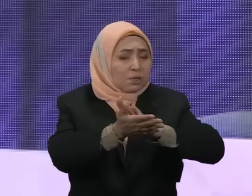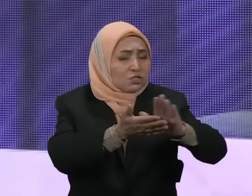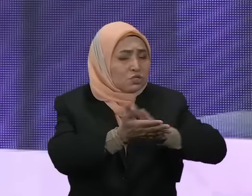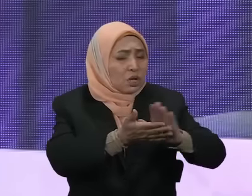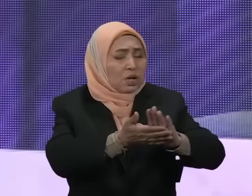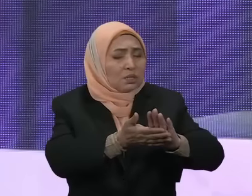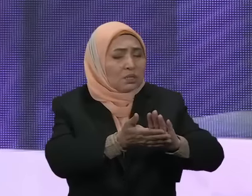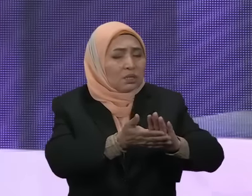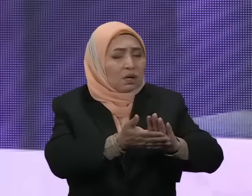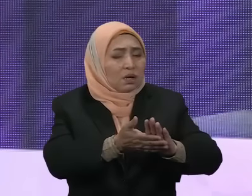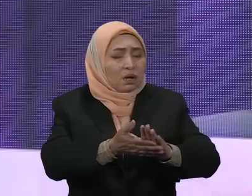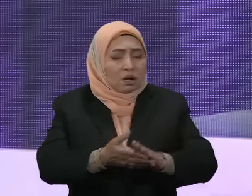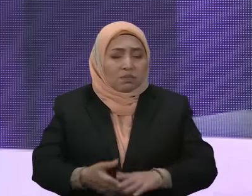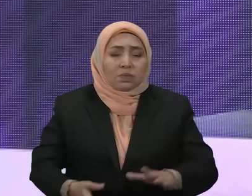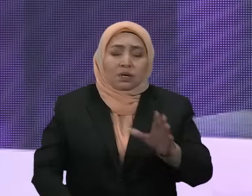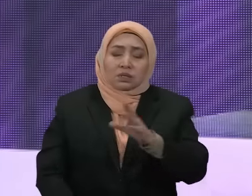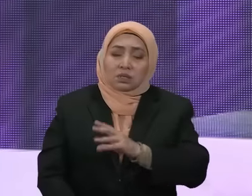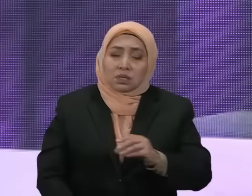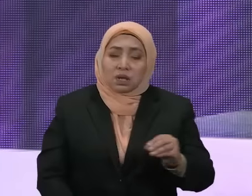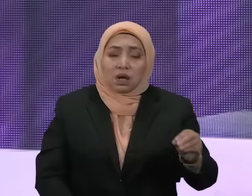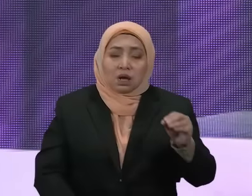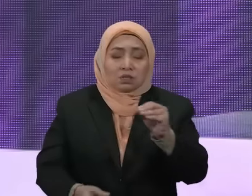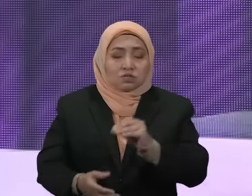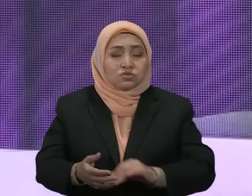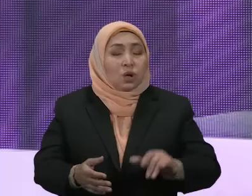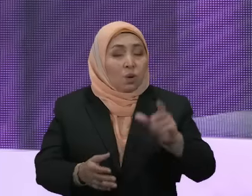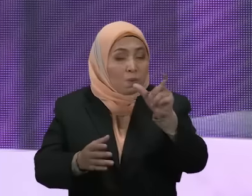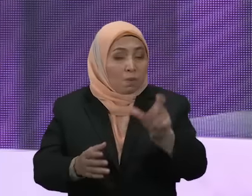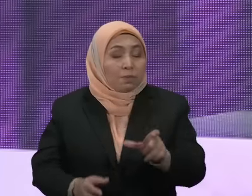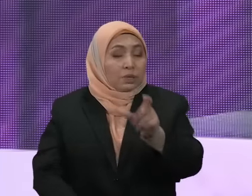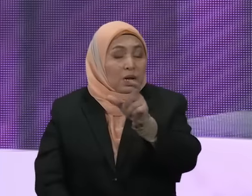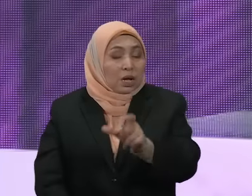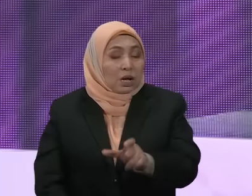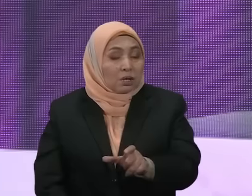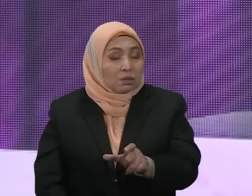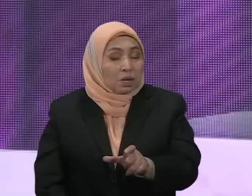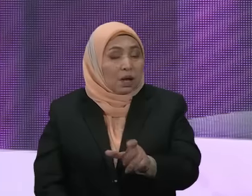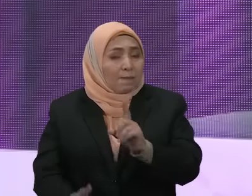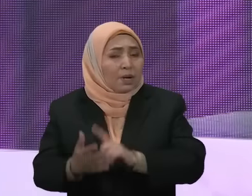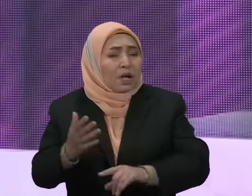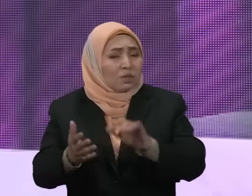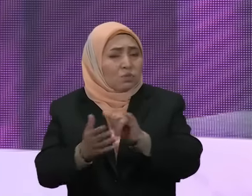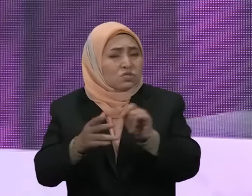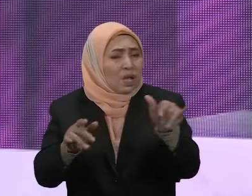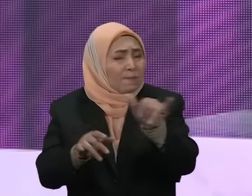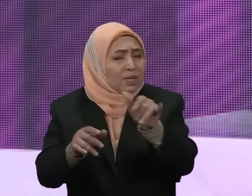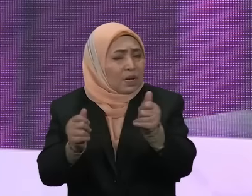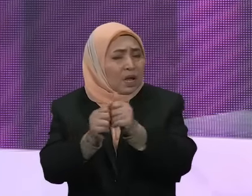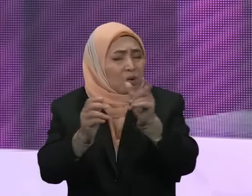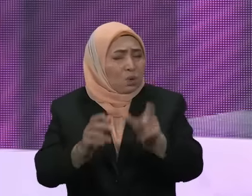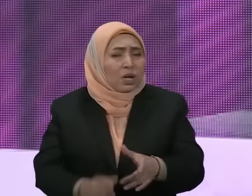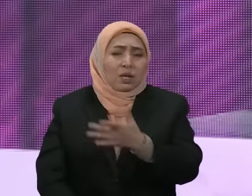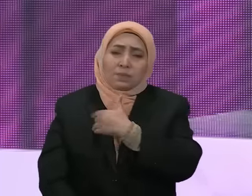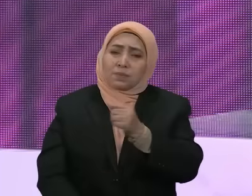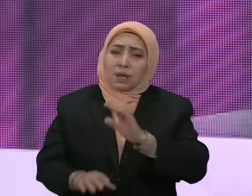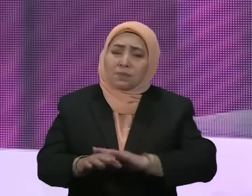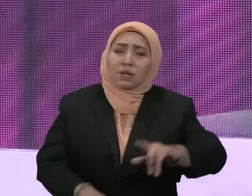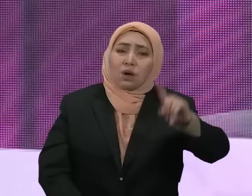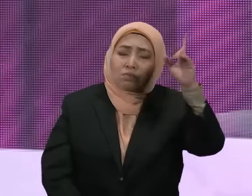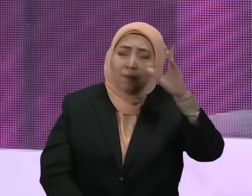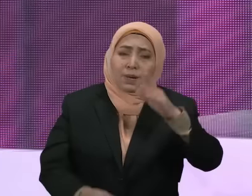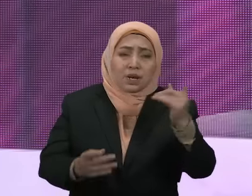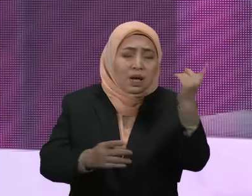sebagainya. Kaman amana billah wal yaumil akhir wajahada fi sabilillah, apakah ianya sama dengan orang yang beriman kepada Allah,